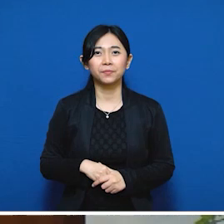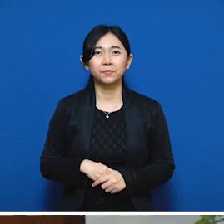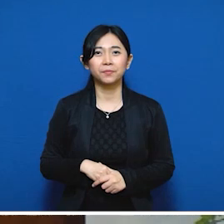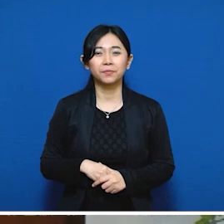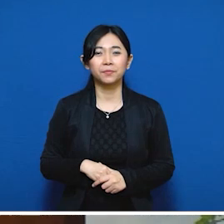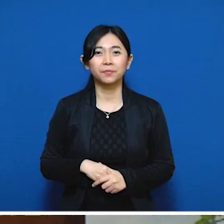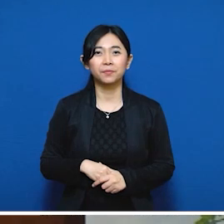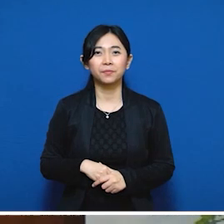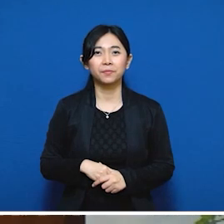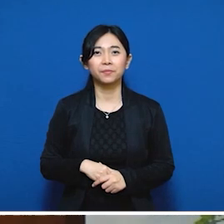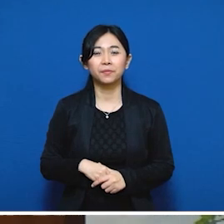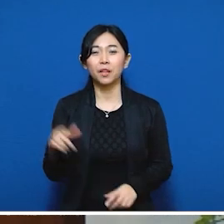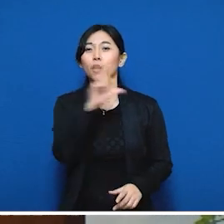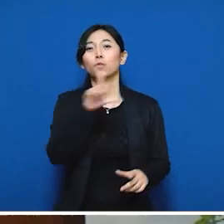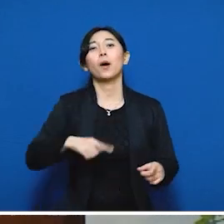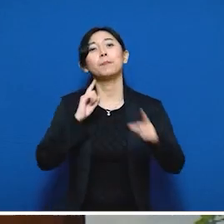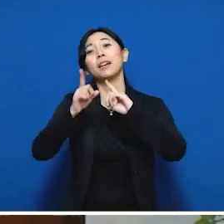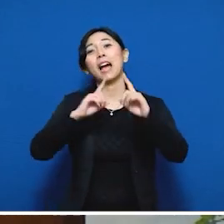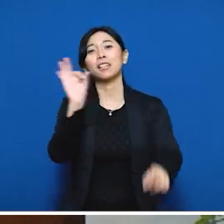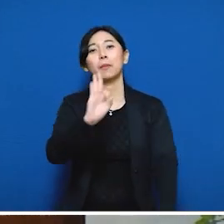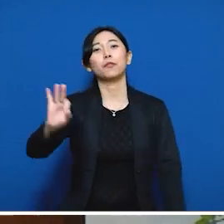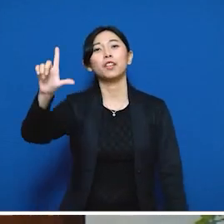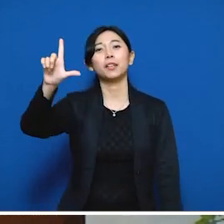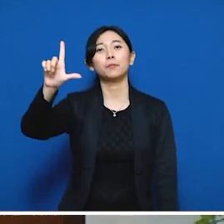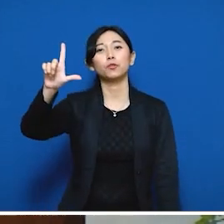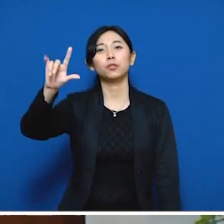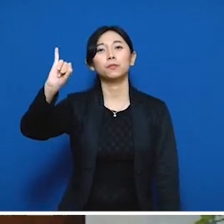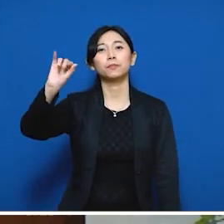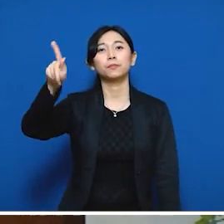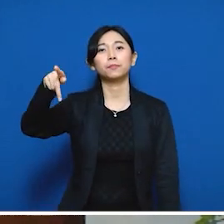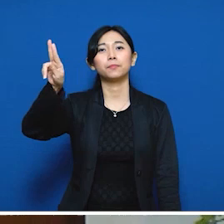Filipi, ikutlah aku.